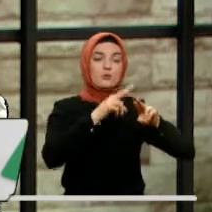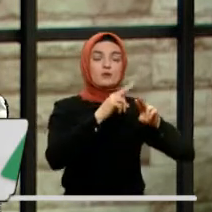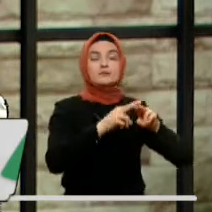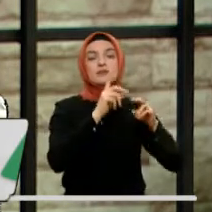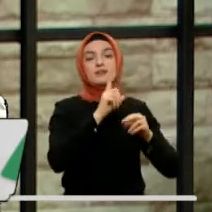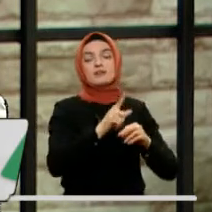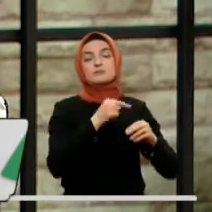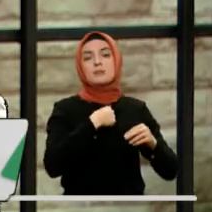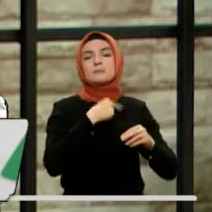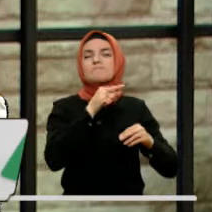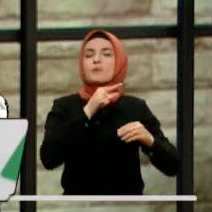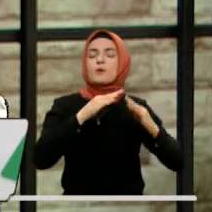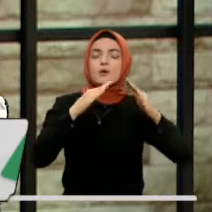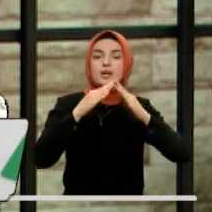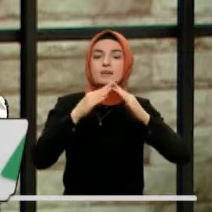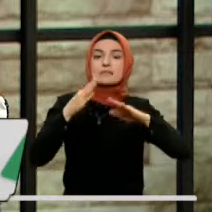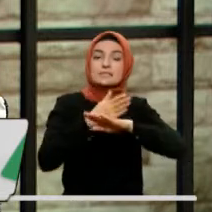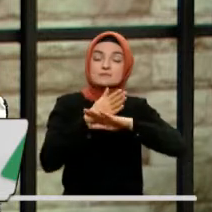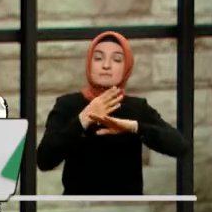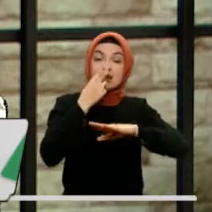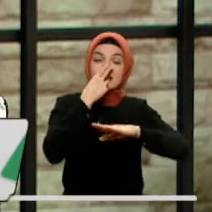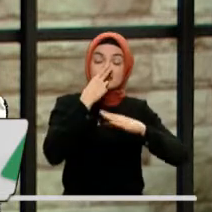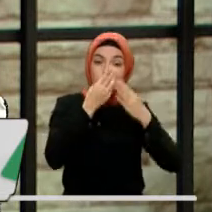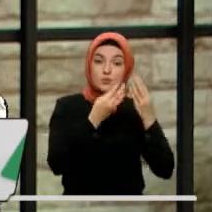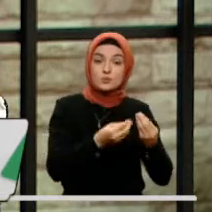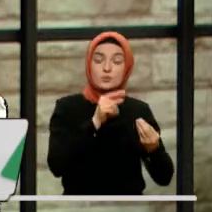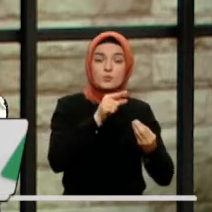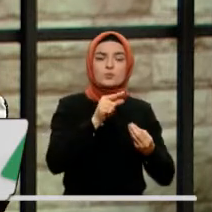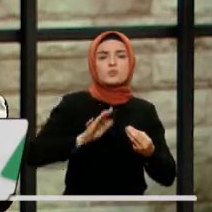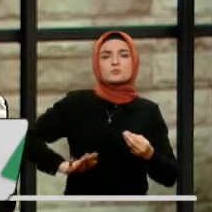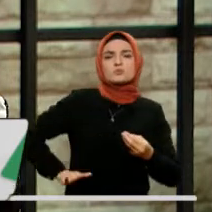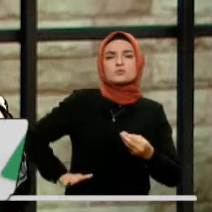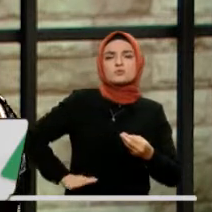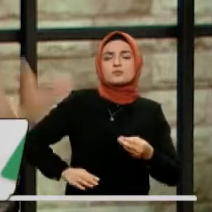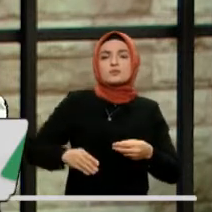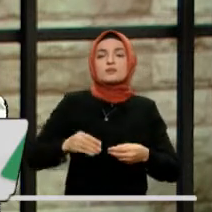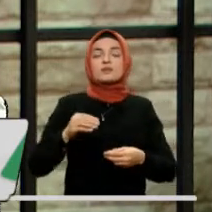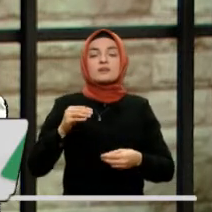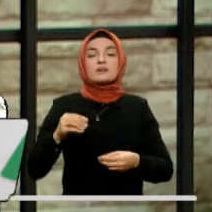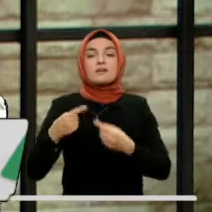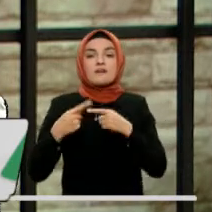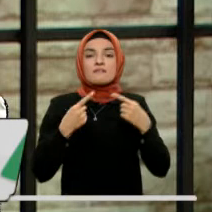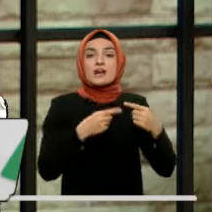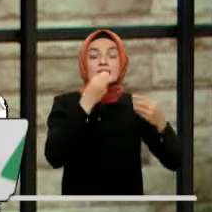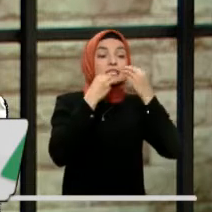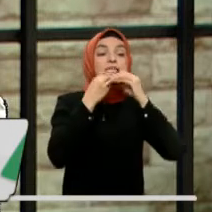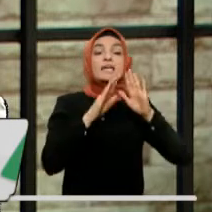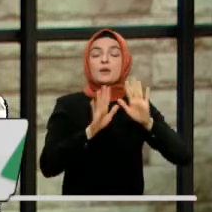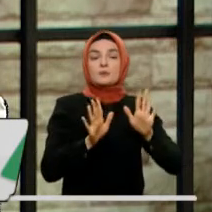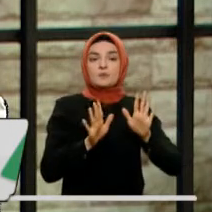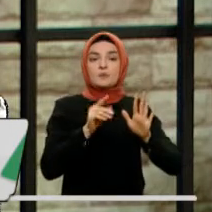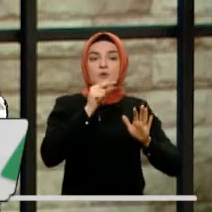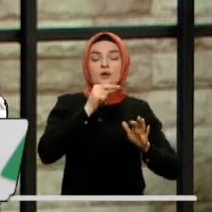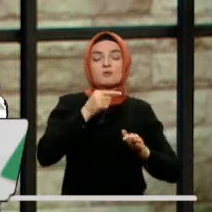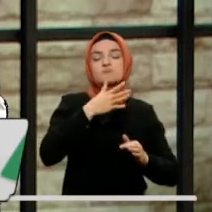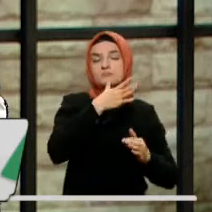yemeğine, sebzeye, meyveye alıştırdığımda o çocuk kolay kolay farklı şeylere sapmıyor yeme içmede. Yani zaten o